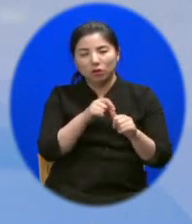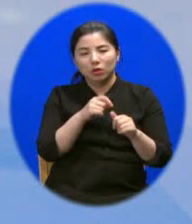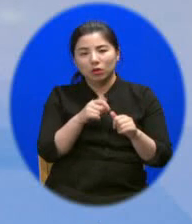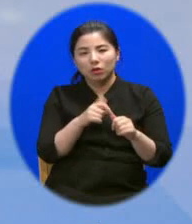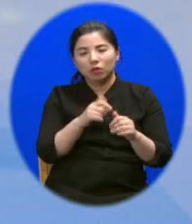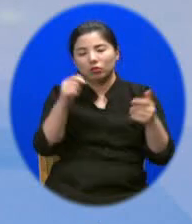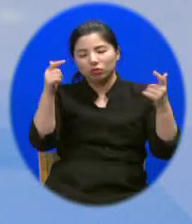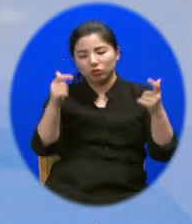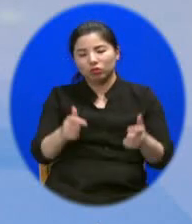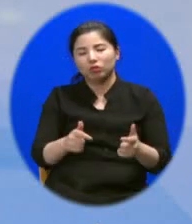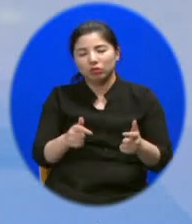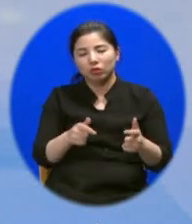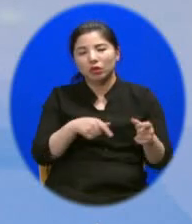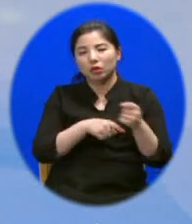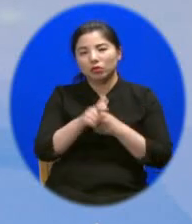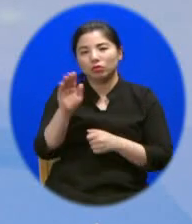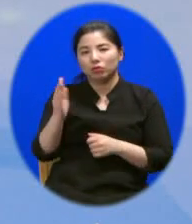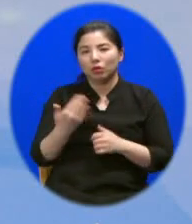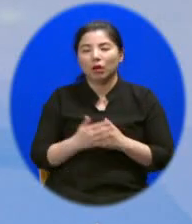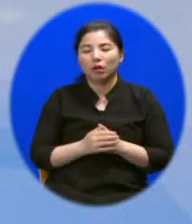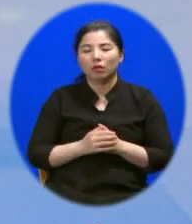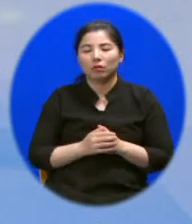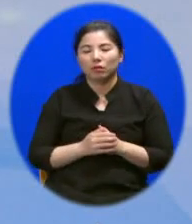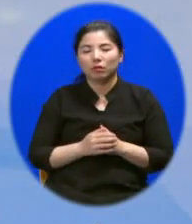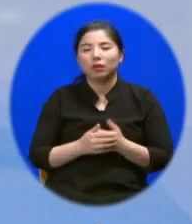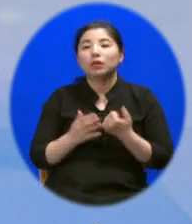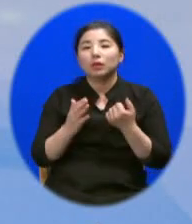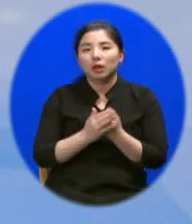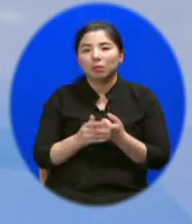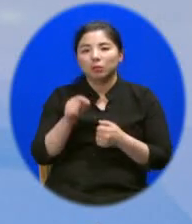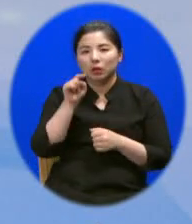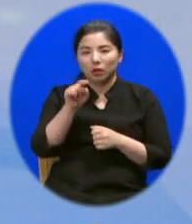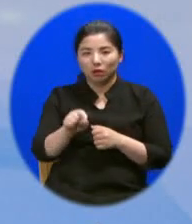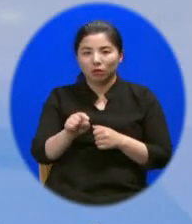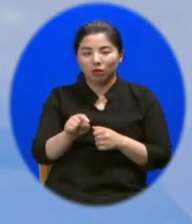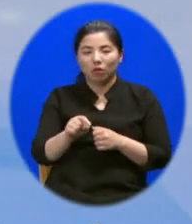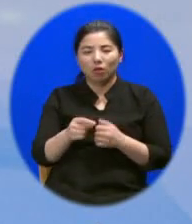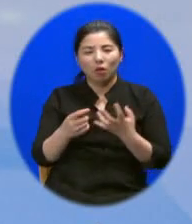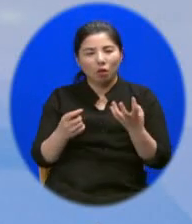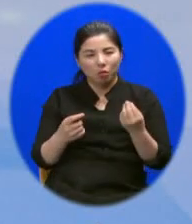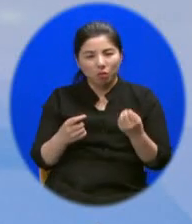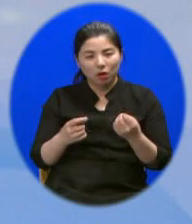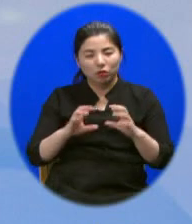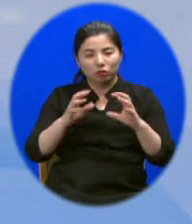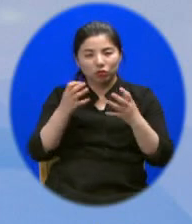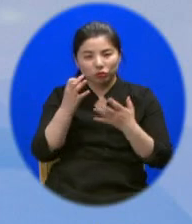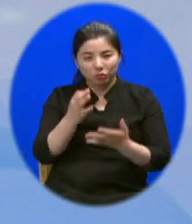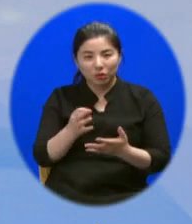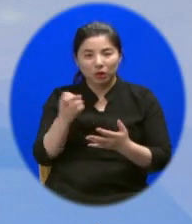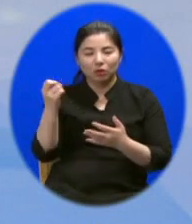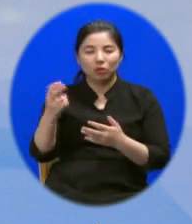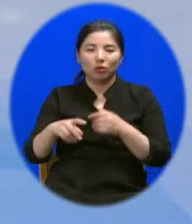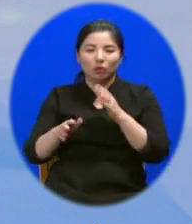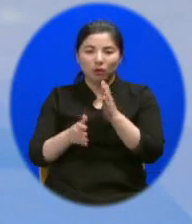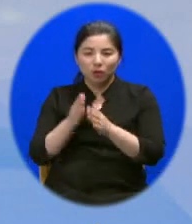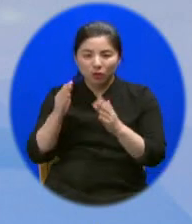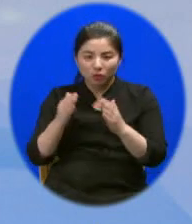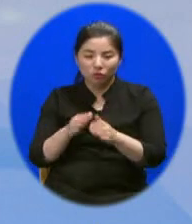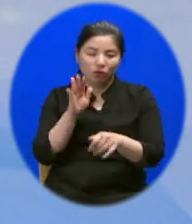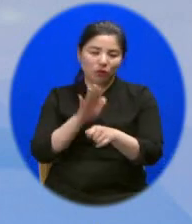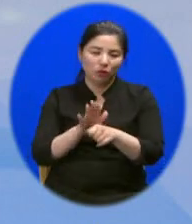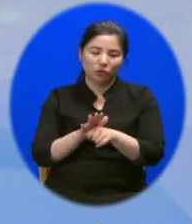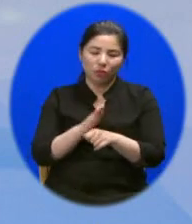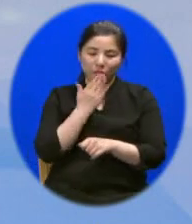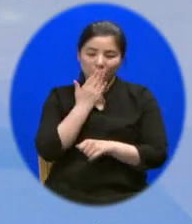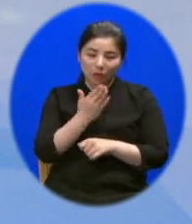자체를 감축시키는 그런 결과로 나타나지 않겠습니까 그래서 이런 부분들을 얼마만큼 국비가 됐든 지자체가 됐든 지원 할